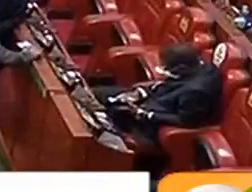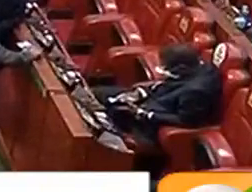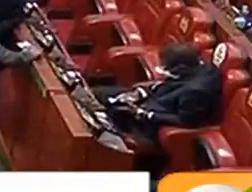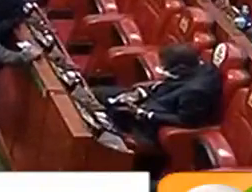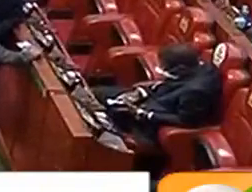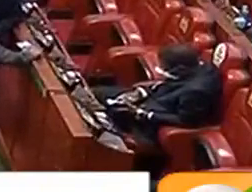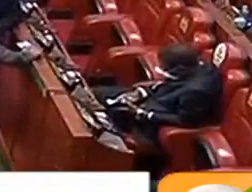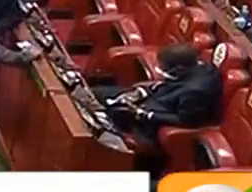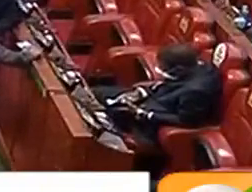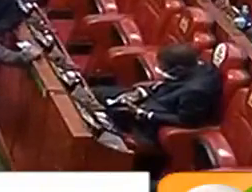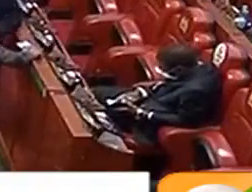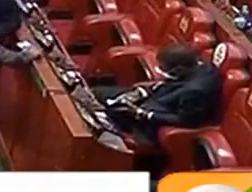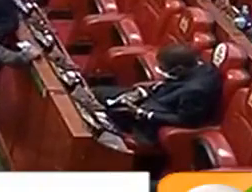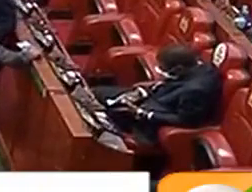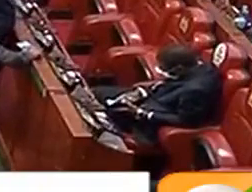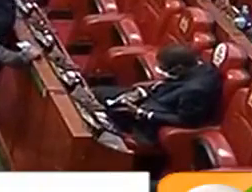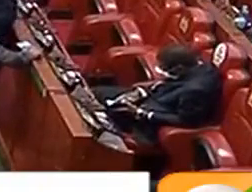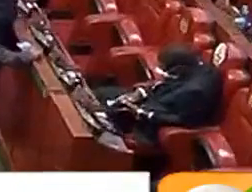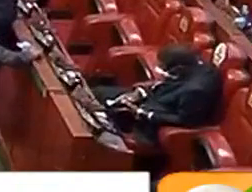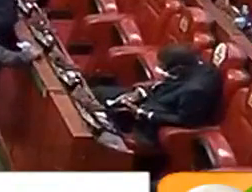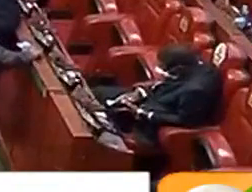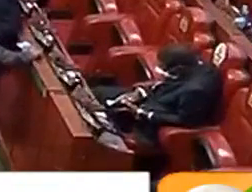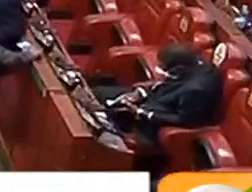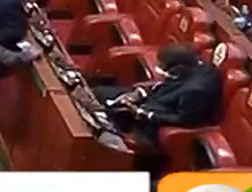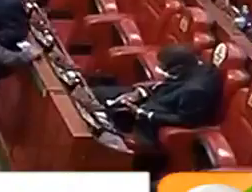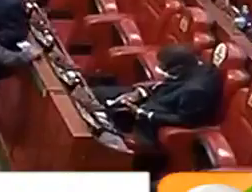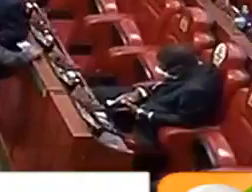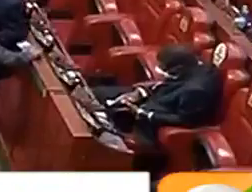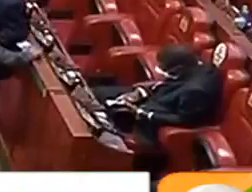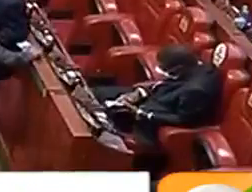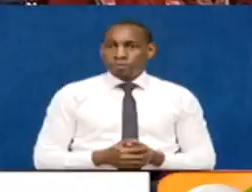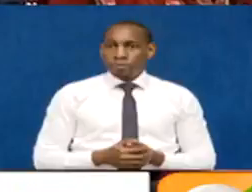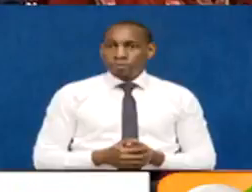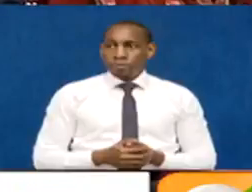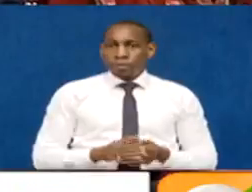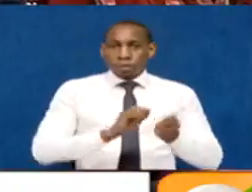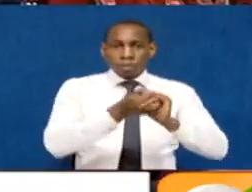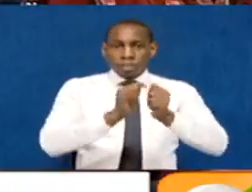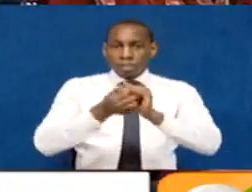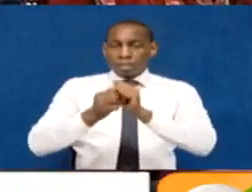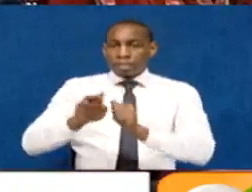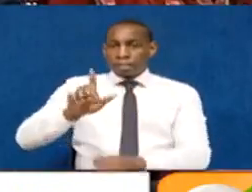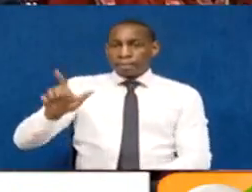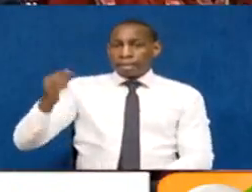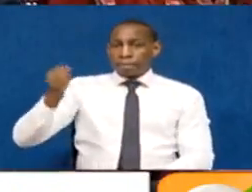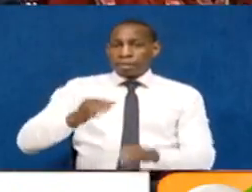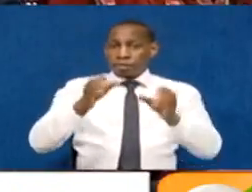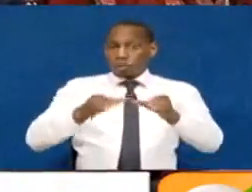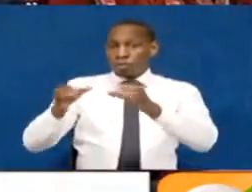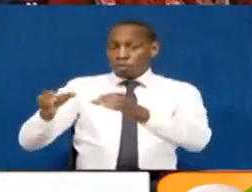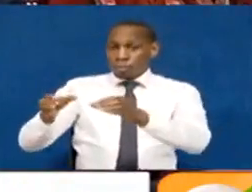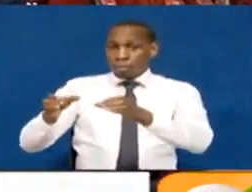Baadhi ya wabunge wanaunga mkono UDA walikuwa wamewasilisha mapendekezo ya kufanya marekebisho mswada wa vyama vya